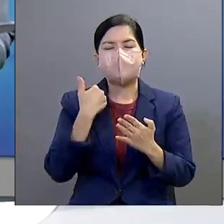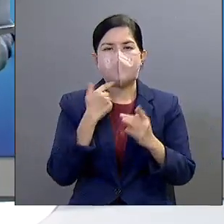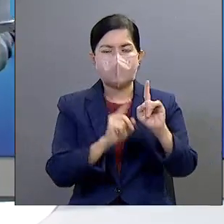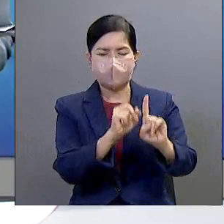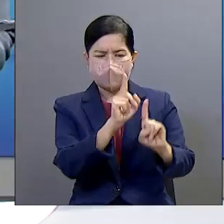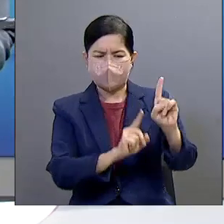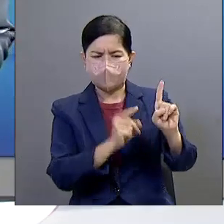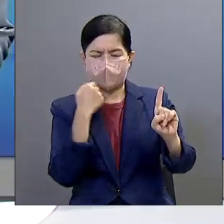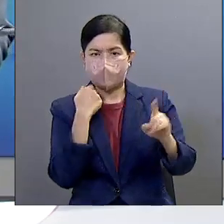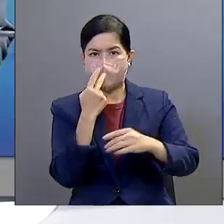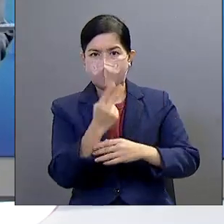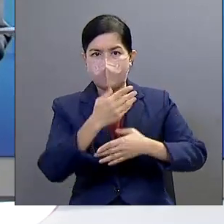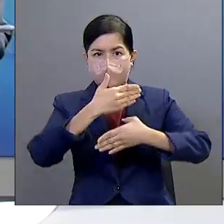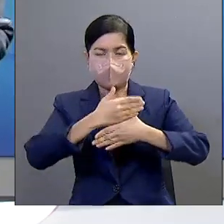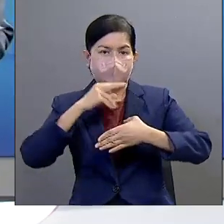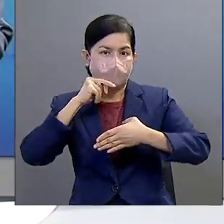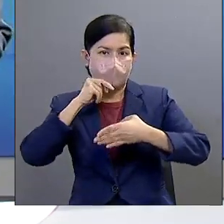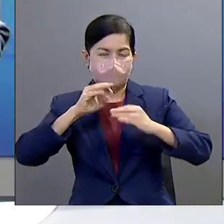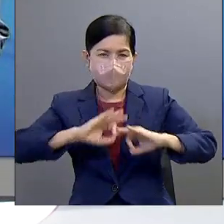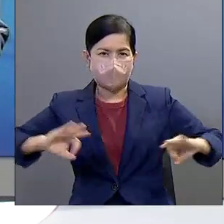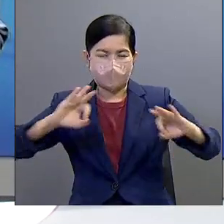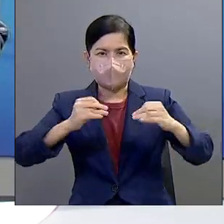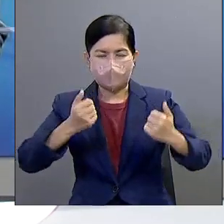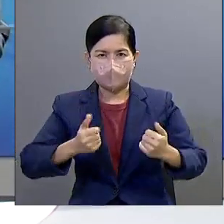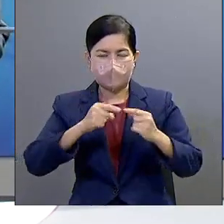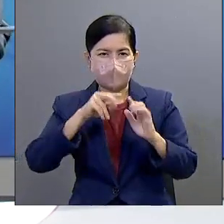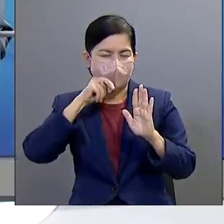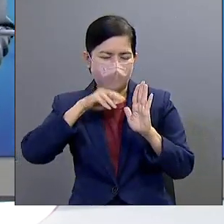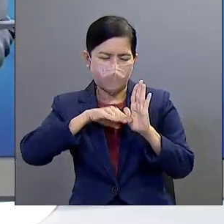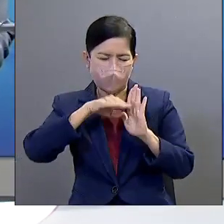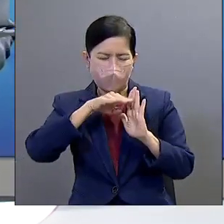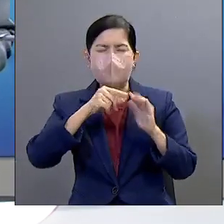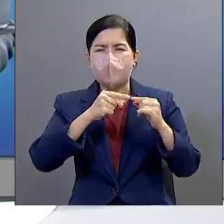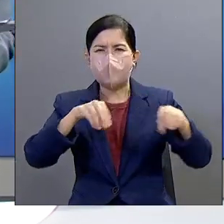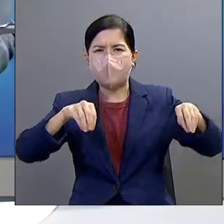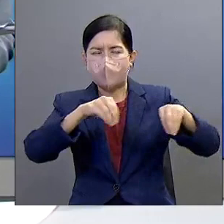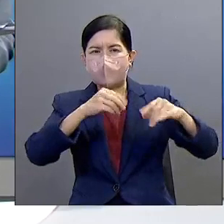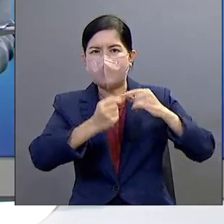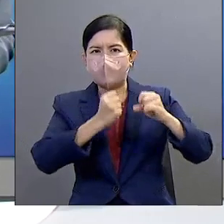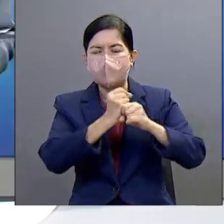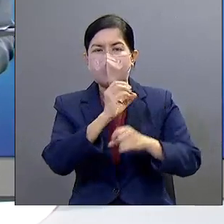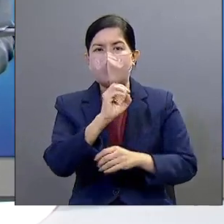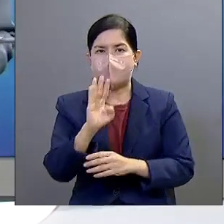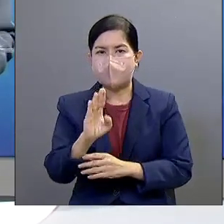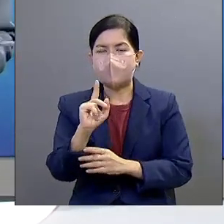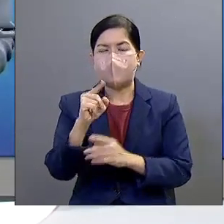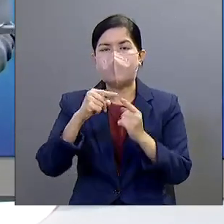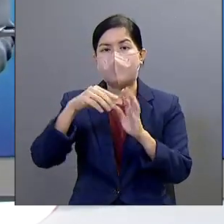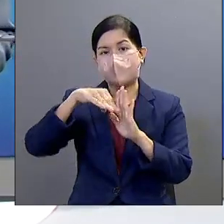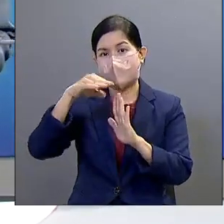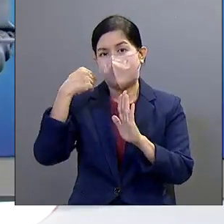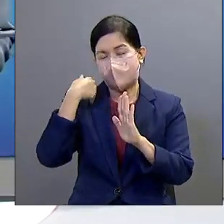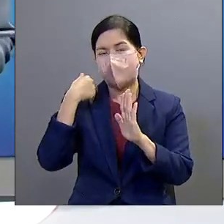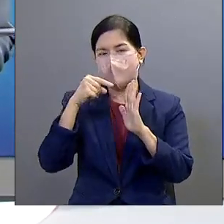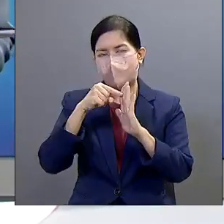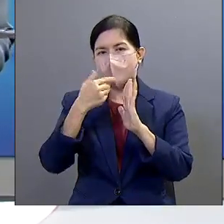าณน้ำในเขื่อนที่มีขนาดใหญ่เนี่ยระดับน้ำสูงค่ะใกล้เคียงกับปี54เลยนะคะพื้นที่เสี่ยงค่ะก็คือบริเวณภาคเหนือตอนล่างภาคกลาง